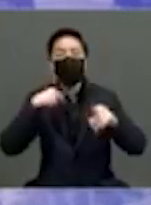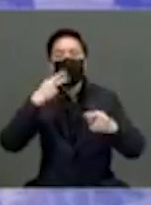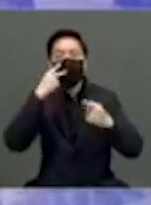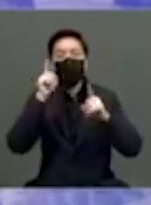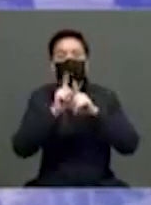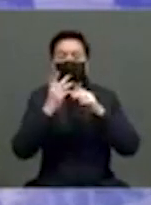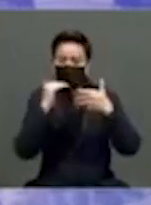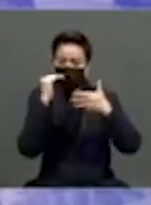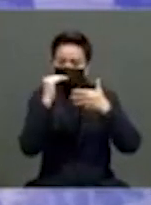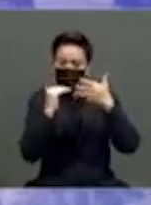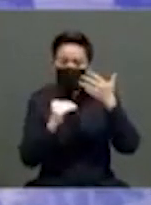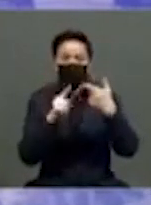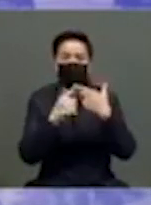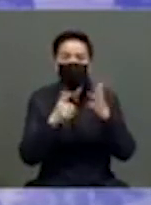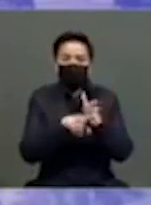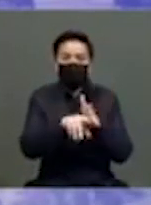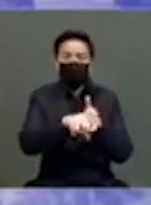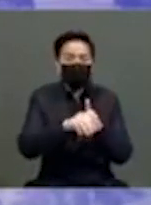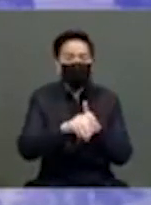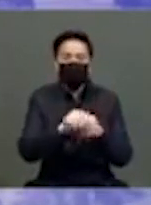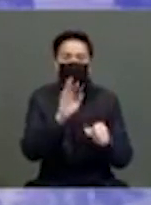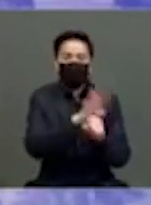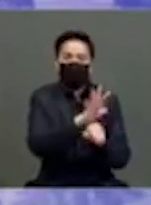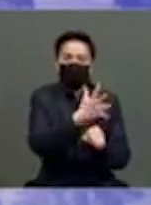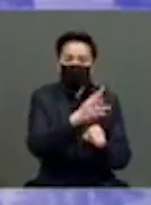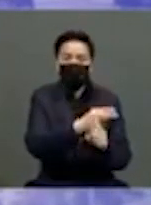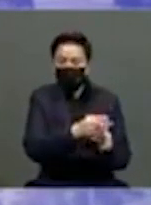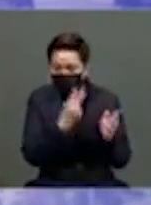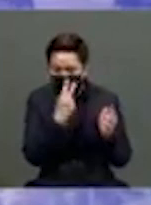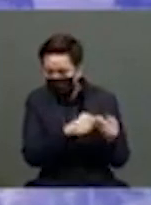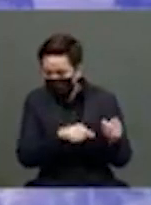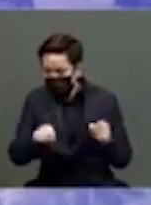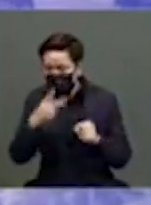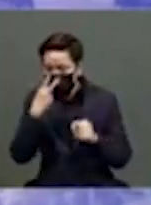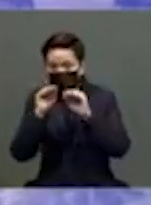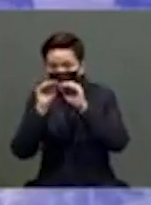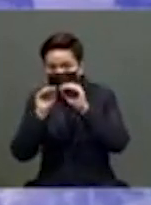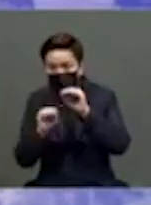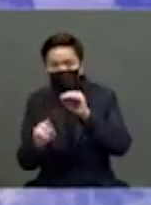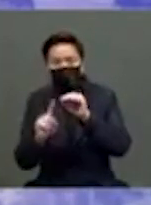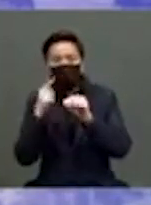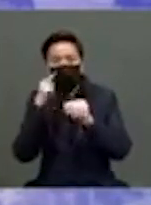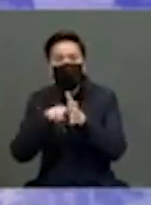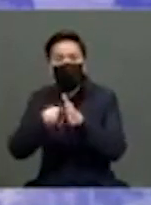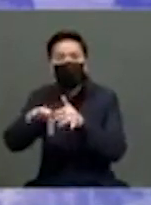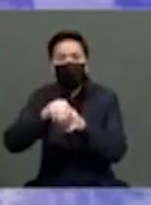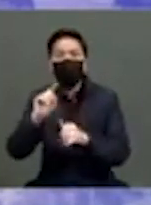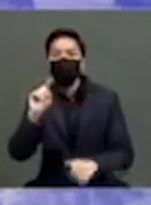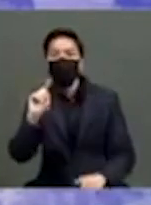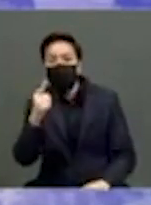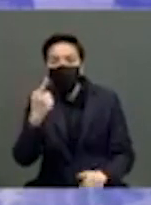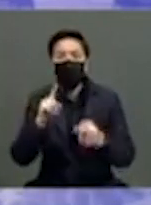แค่ลำดับเรื่องของการผสมในคงไม่พอต้องมาดูเรื่องของยอดอันดับของการปะติดเชื้อรายใหม่